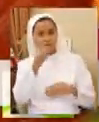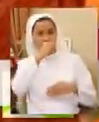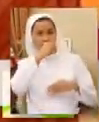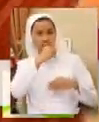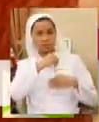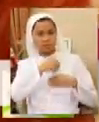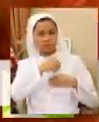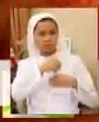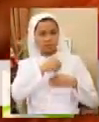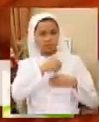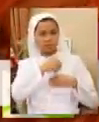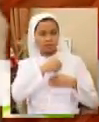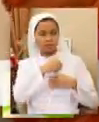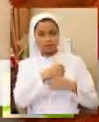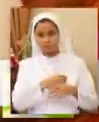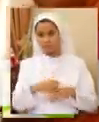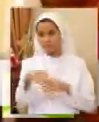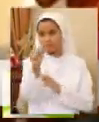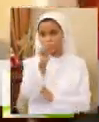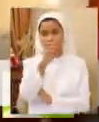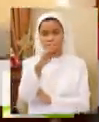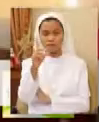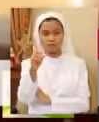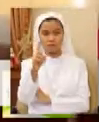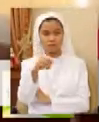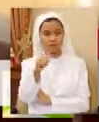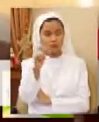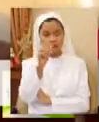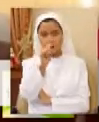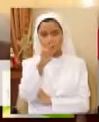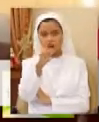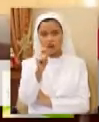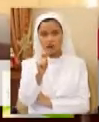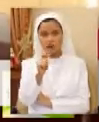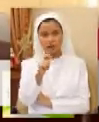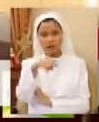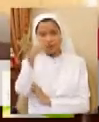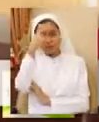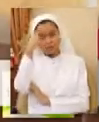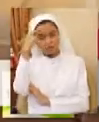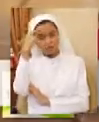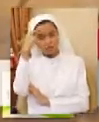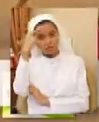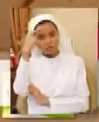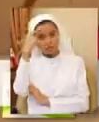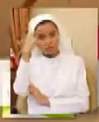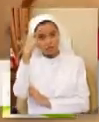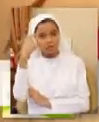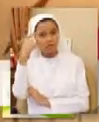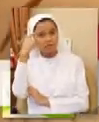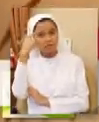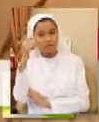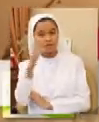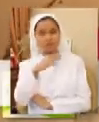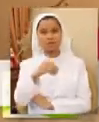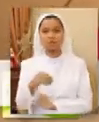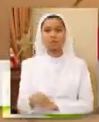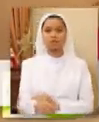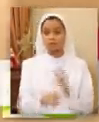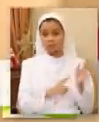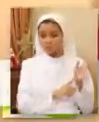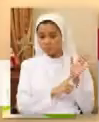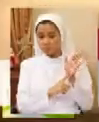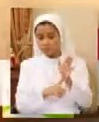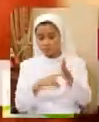Oo, kasi I think doon nila, Bishop, na ilalabas yung emotions nila. Nag-compensate daw sa kanila sent. Yes, doon nila nag-draw nila. Yung image